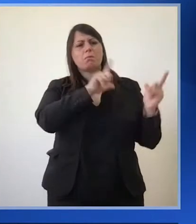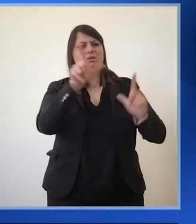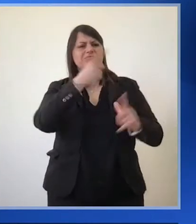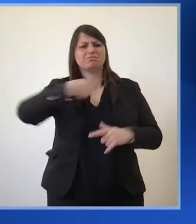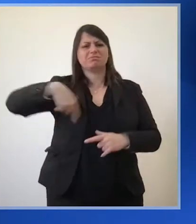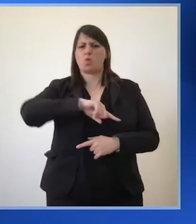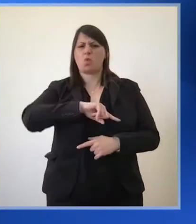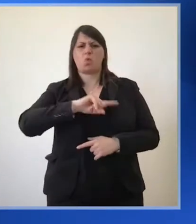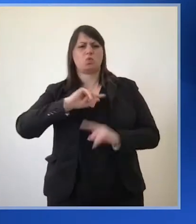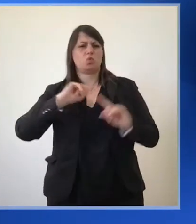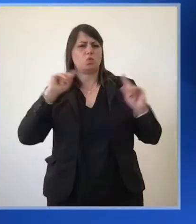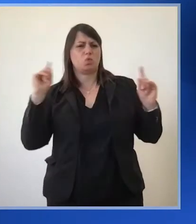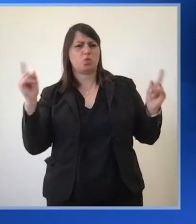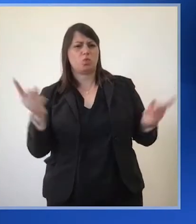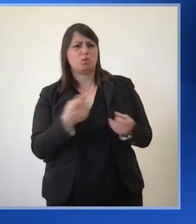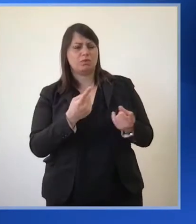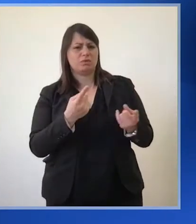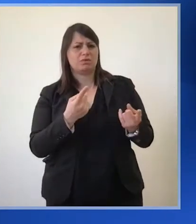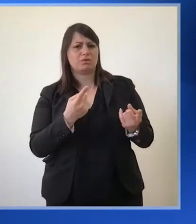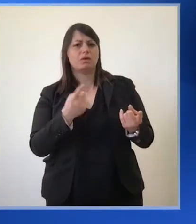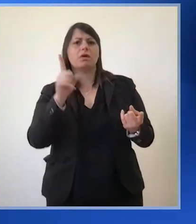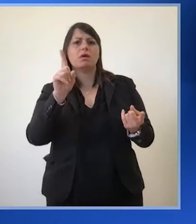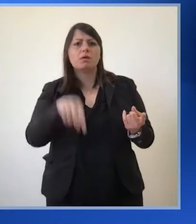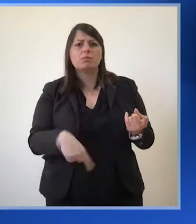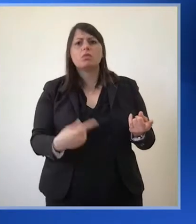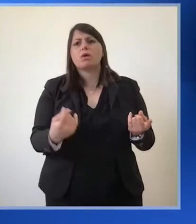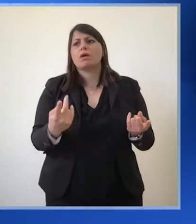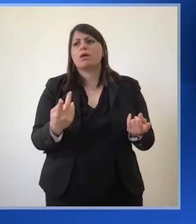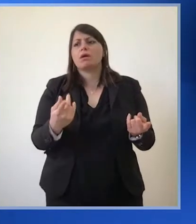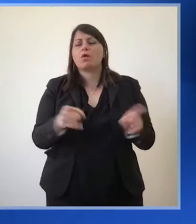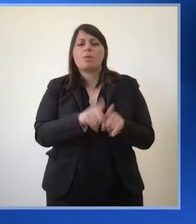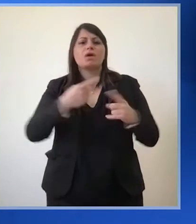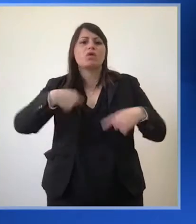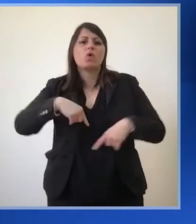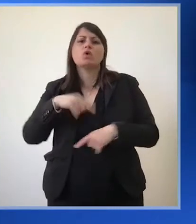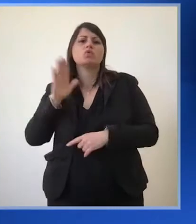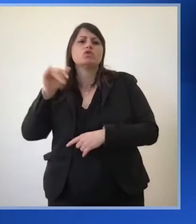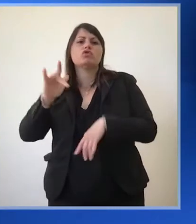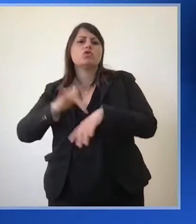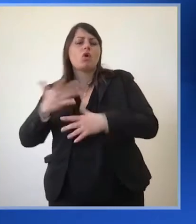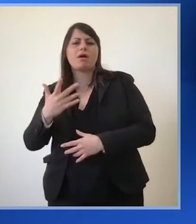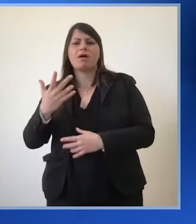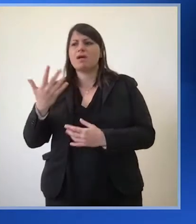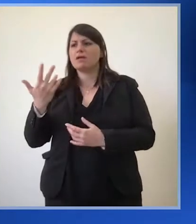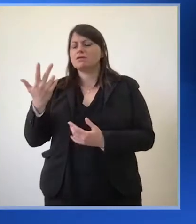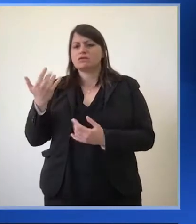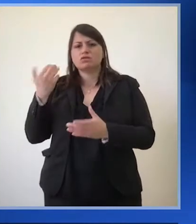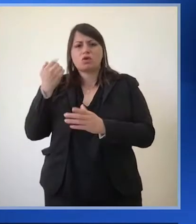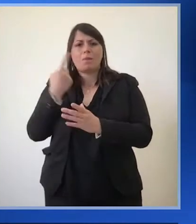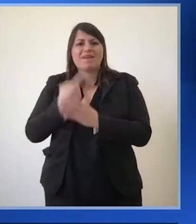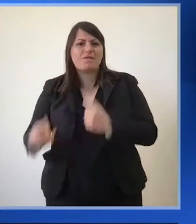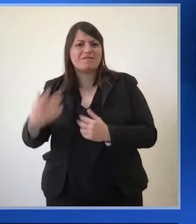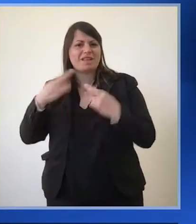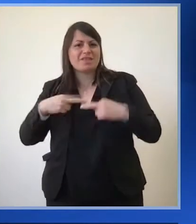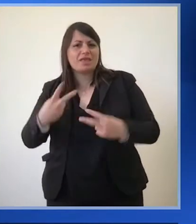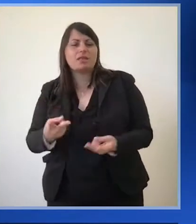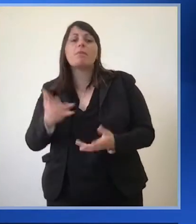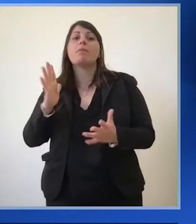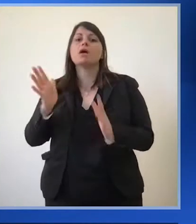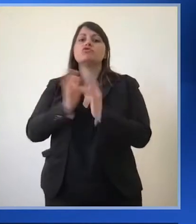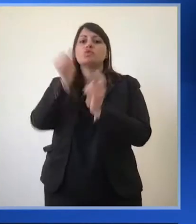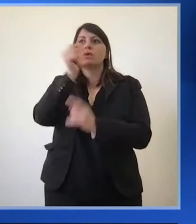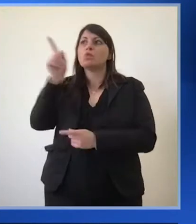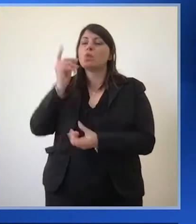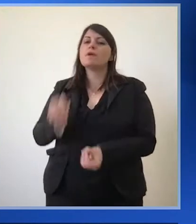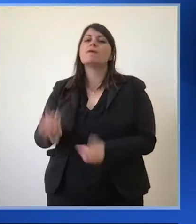alle tante e dolorose sconfitte della vita, Cristo vincitore del peccato, della